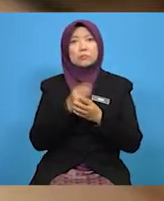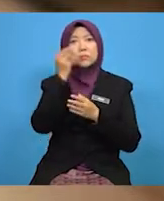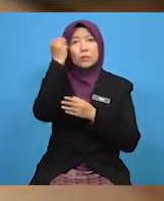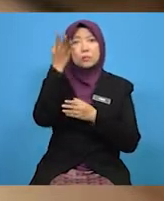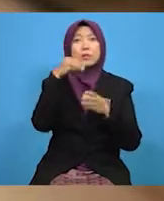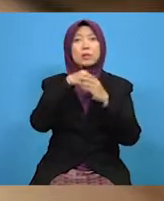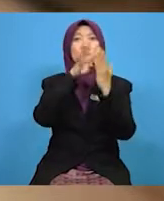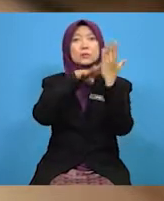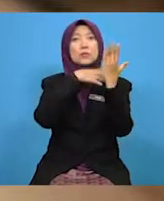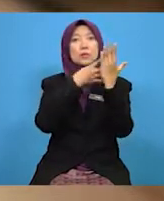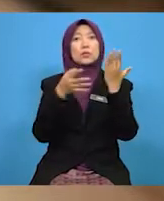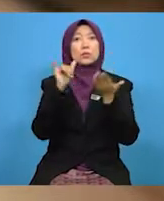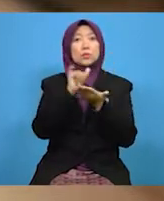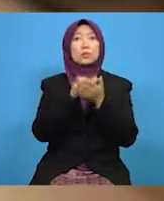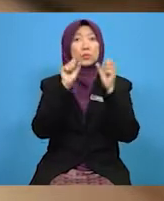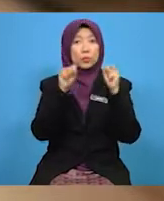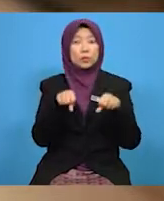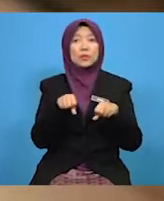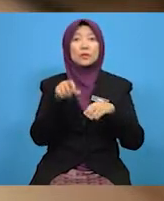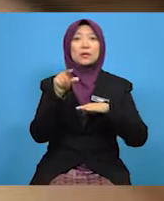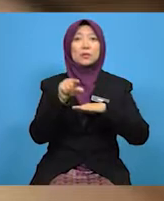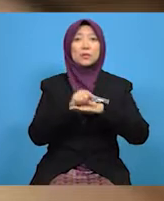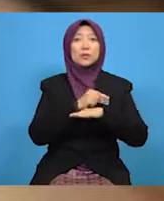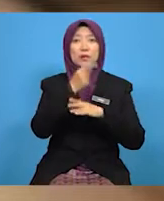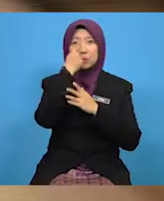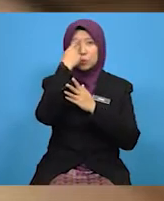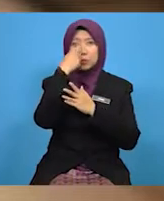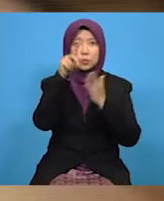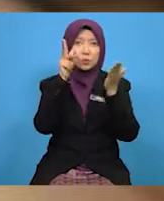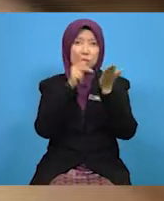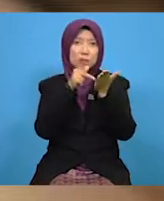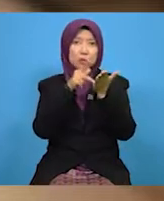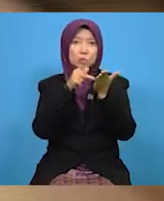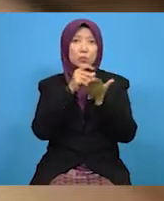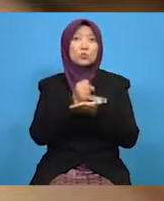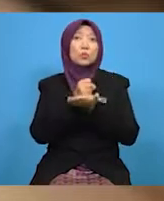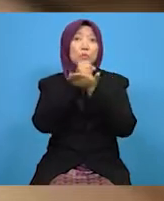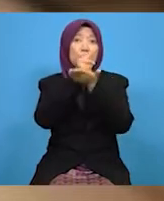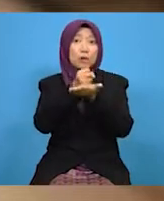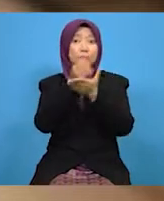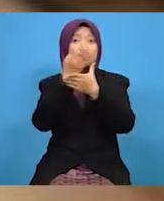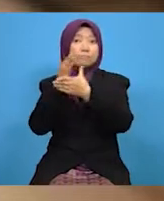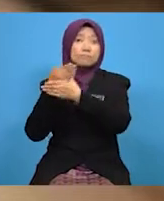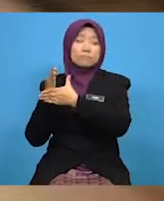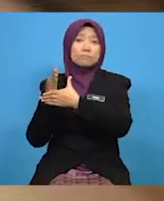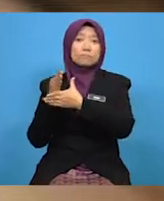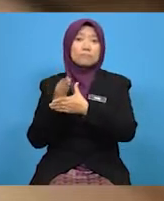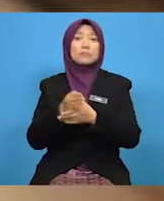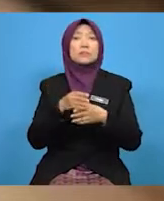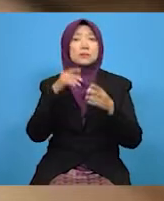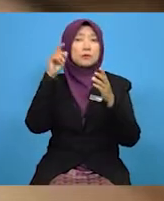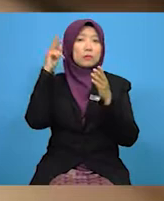dalam jadual tersebut juga boleh digunakan untuk menghitung sumbangan pelbagai sektor terhadap